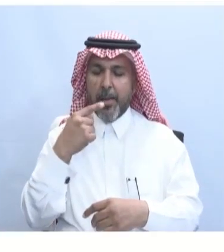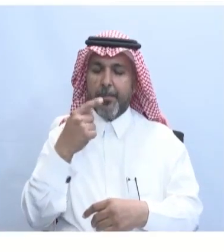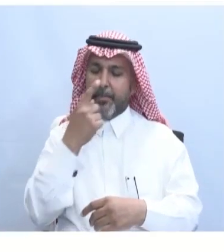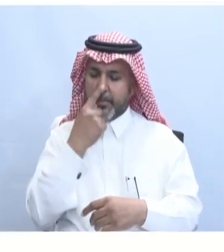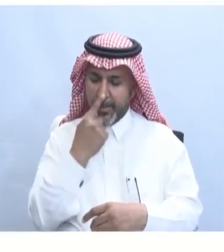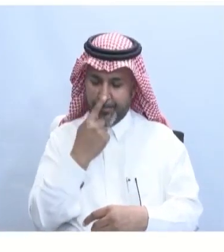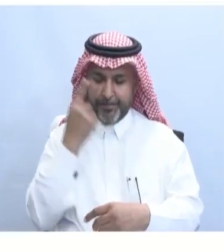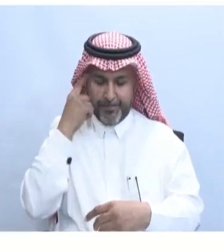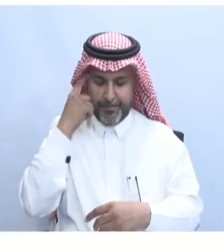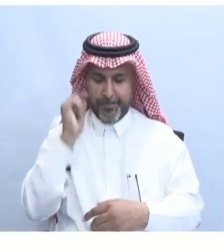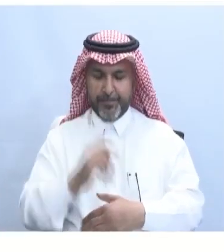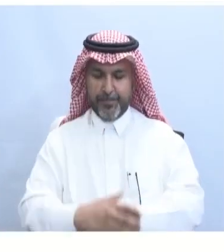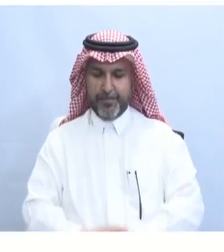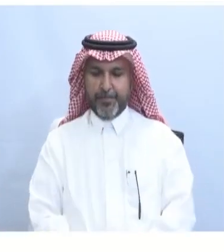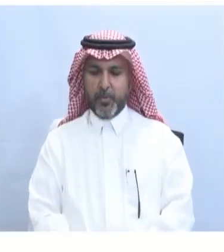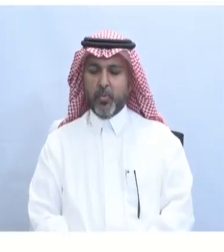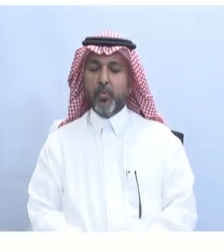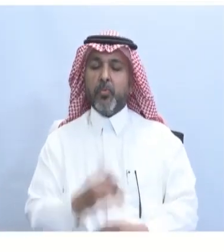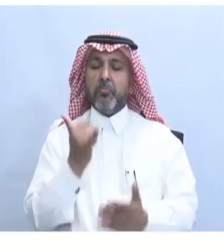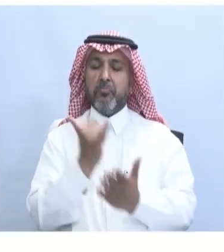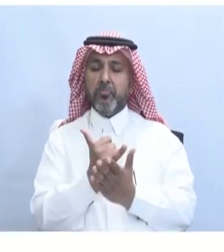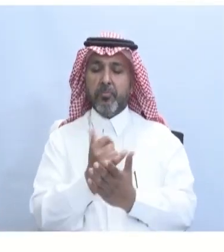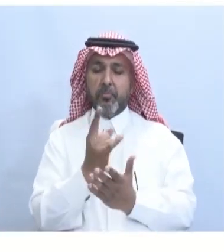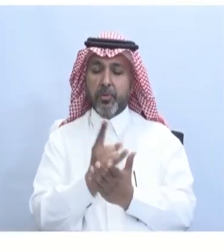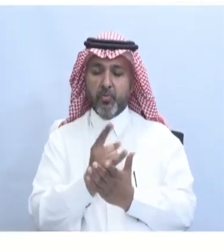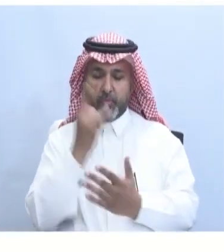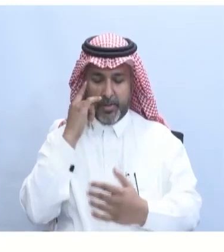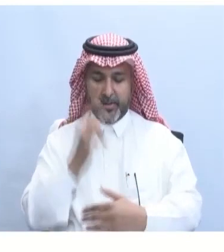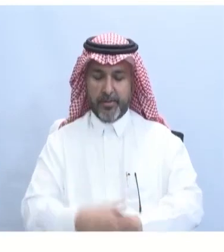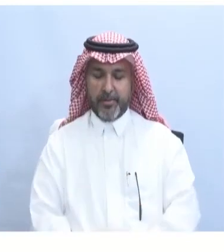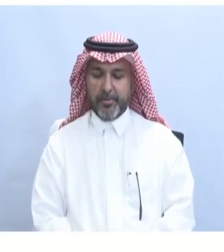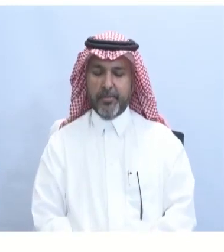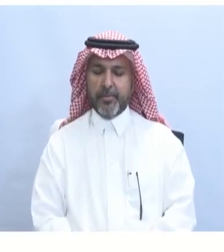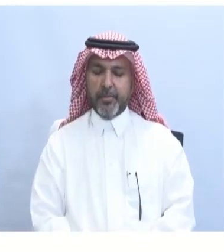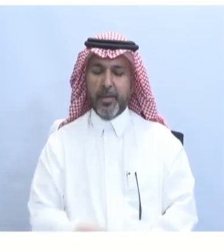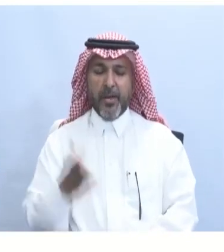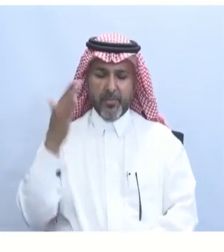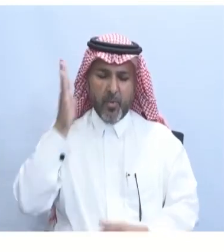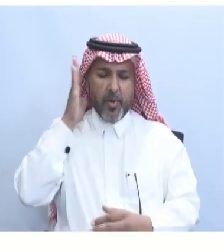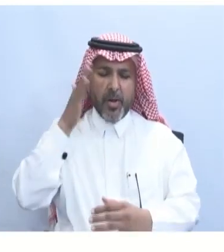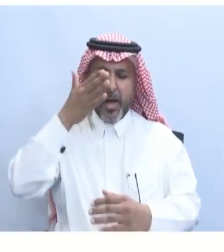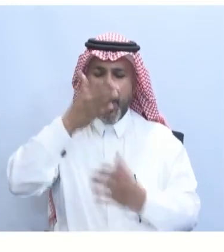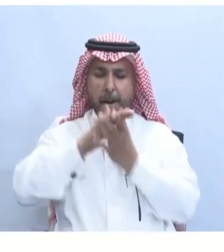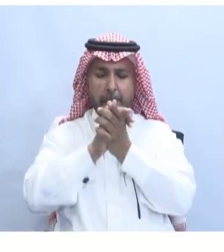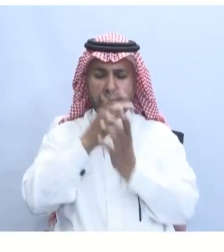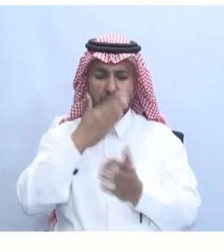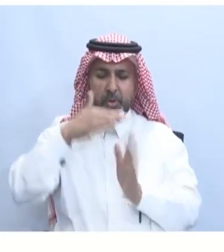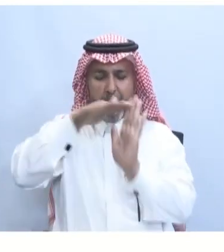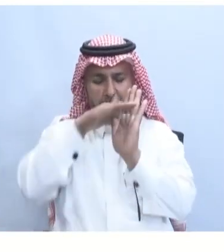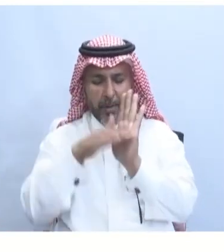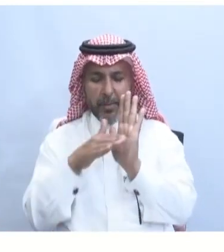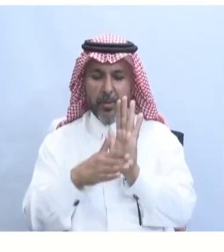امور المسلمين هو الخليفه ابو بكر الصديق ثم عمر ثم عثمان ثم علي وهذا بنظام